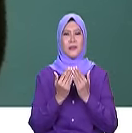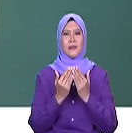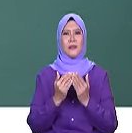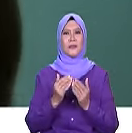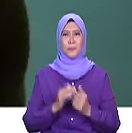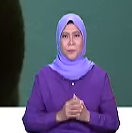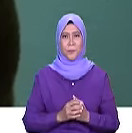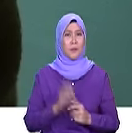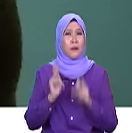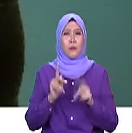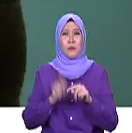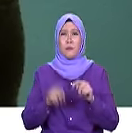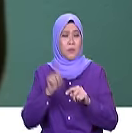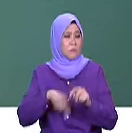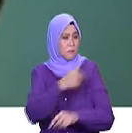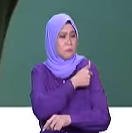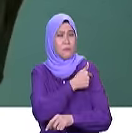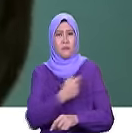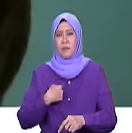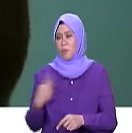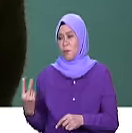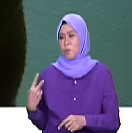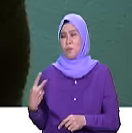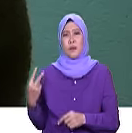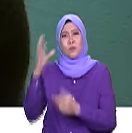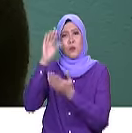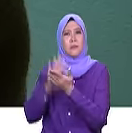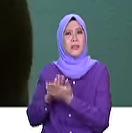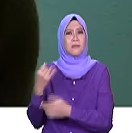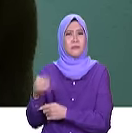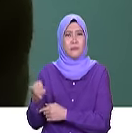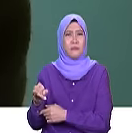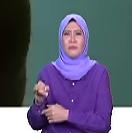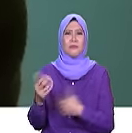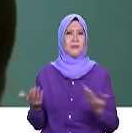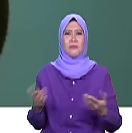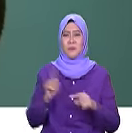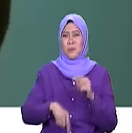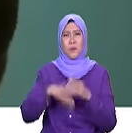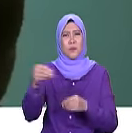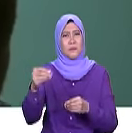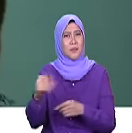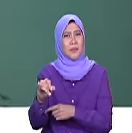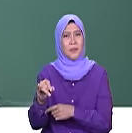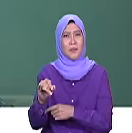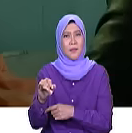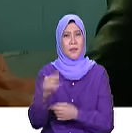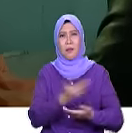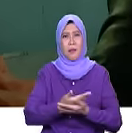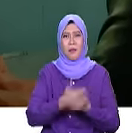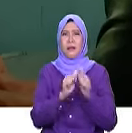Tuhan. Kalau tidak, tak boleh cocok lah. Makcik pun. Makcik tak benar lah. Saya nak naik ke. Nak pergi ke mana. Anak dah jauh belakang. Sakit